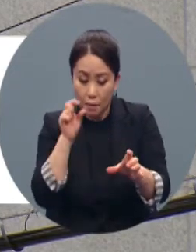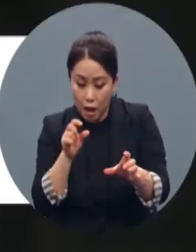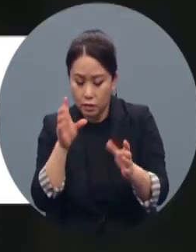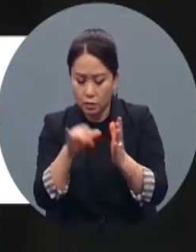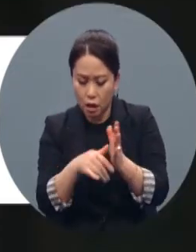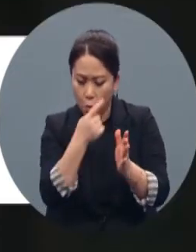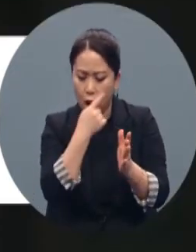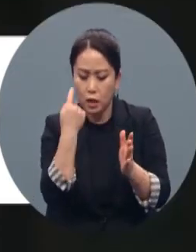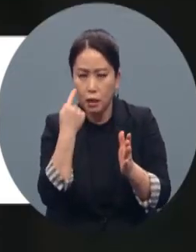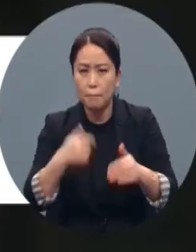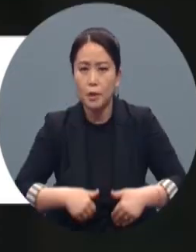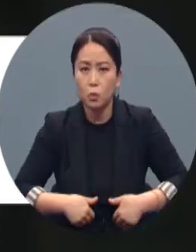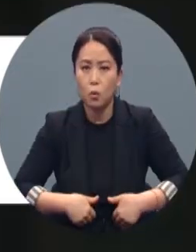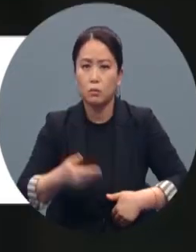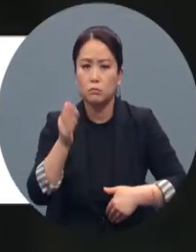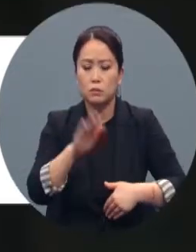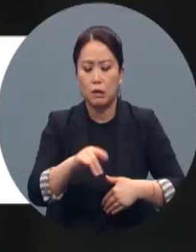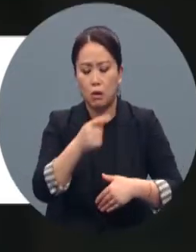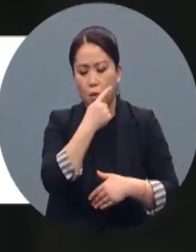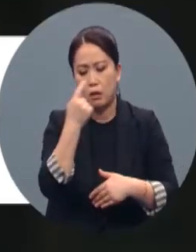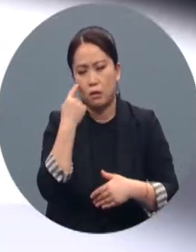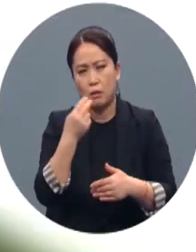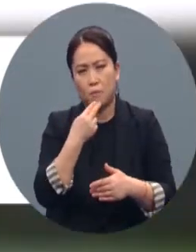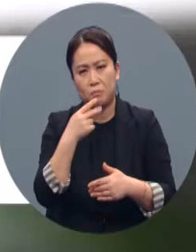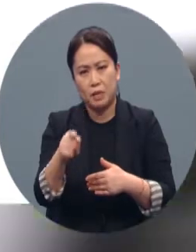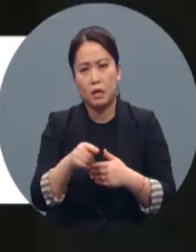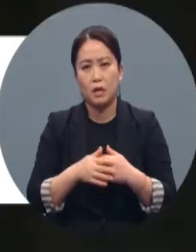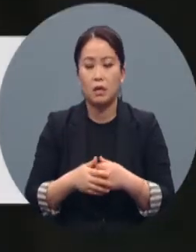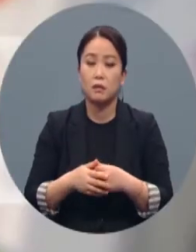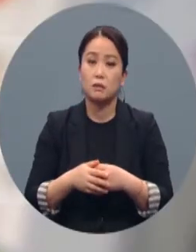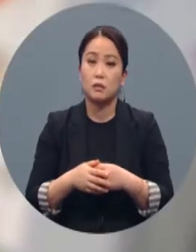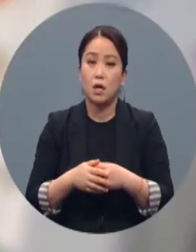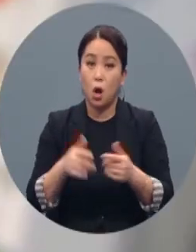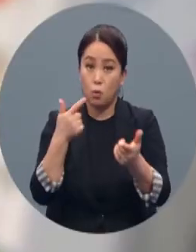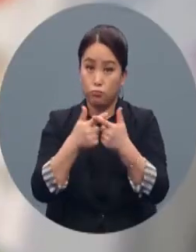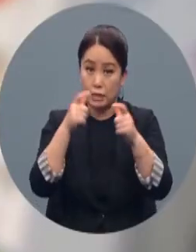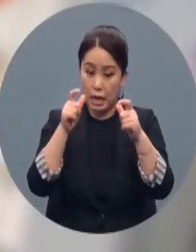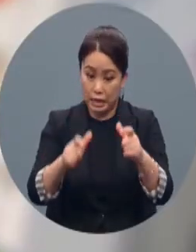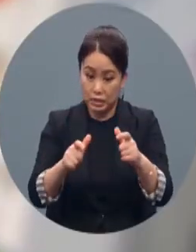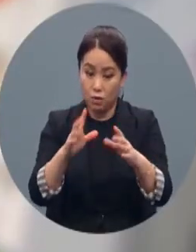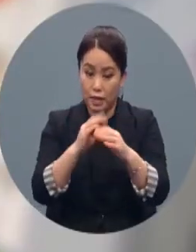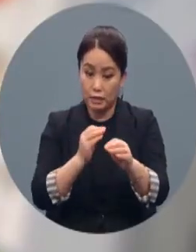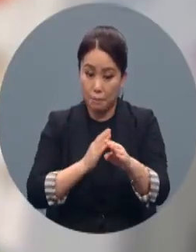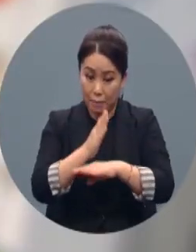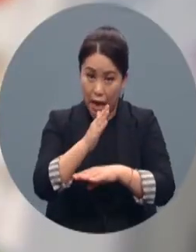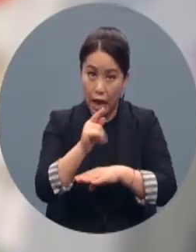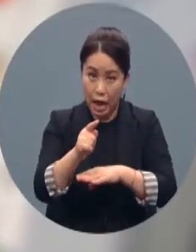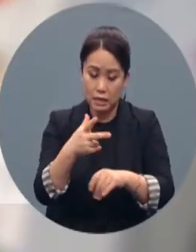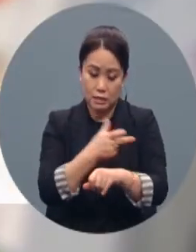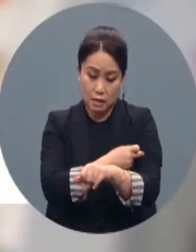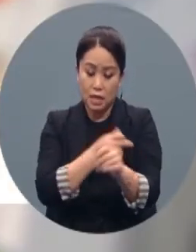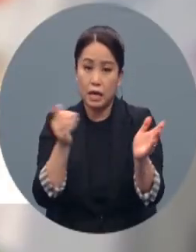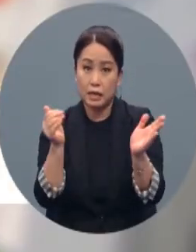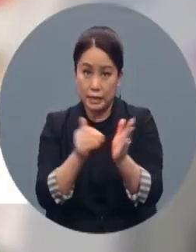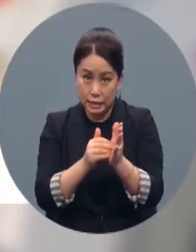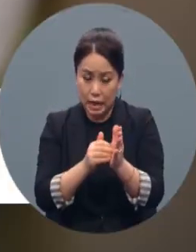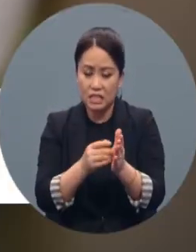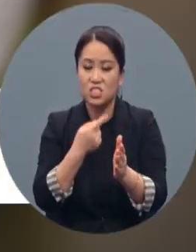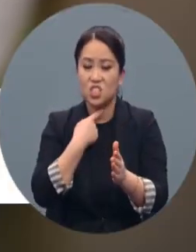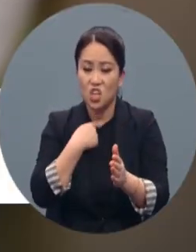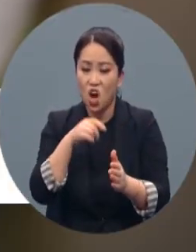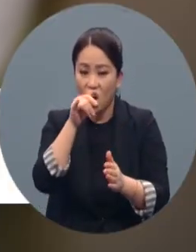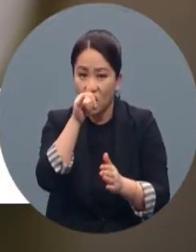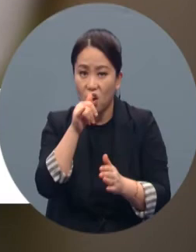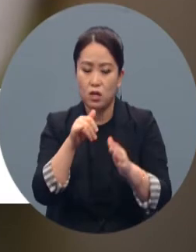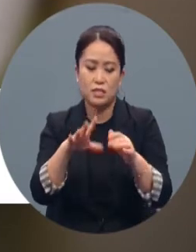해야 되는데 그걸 확인을 안 하신 거죠. 부산에서 유통기한 초과 백신을 접종한 건 이번이 처음은